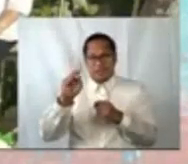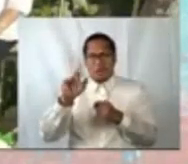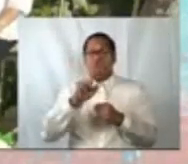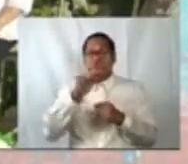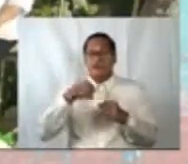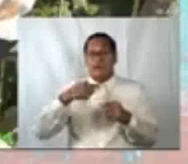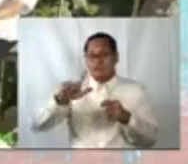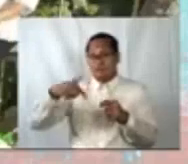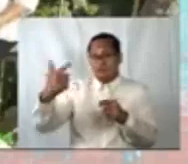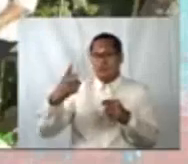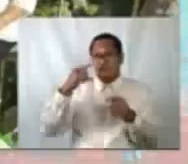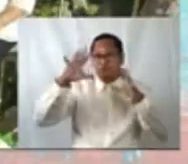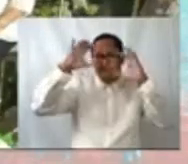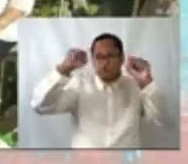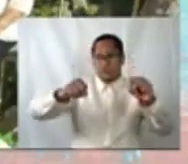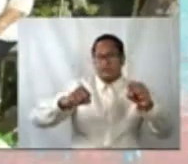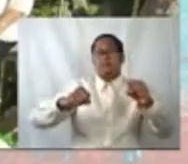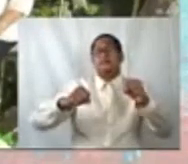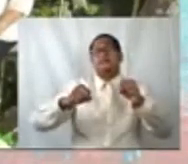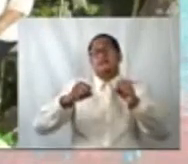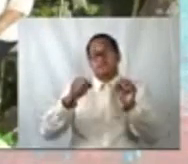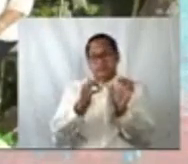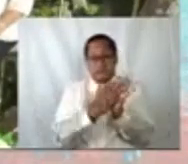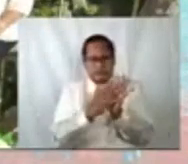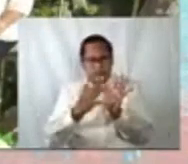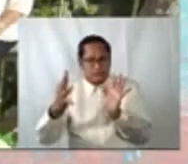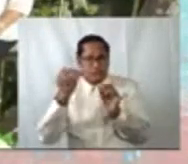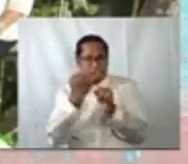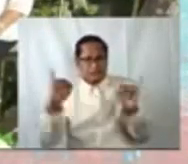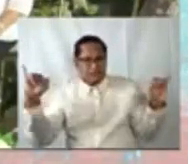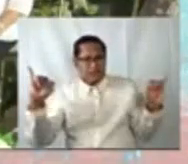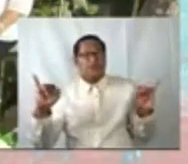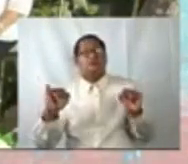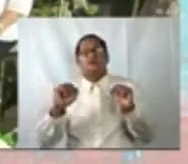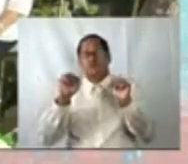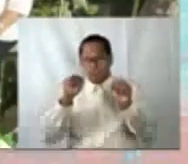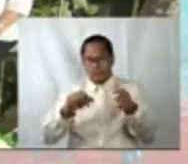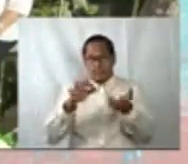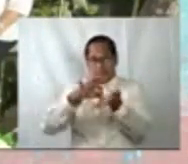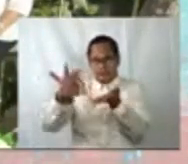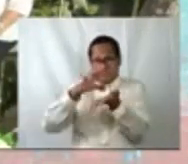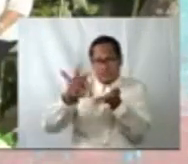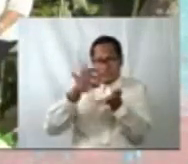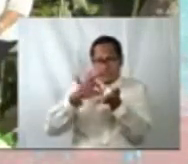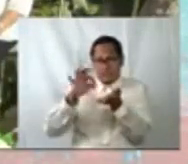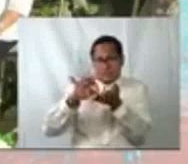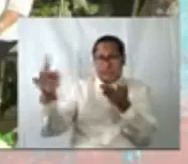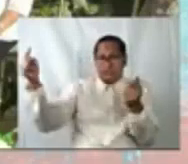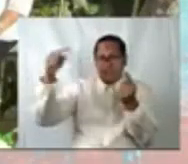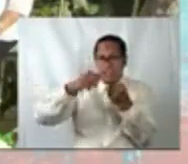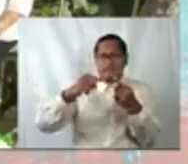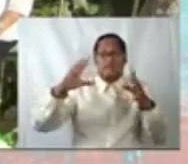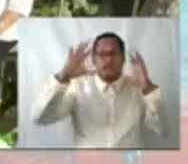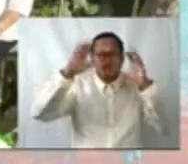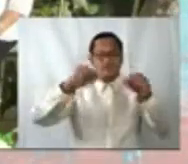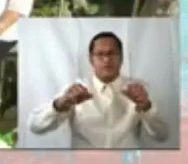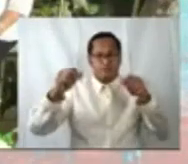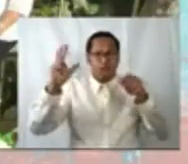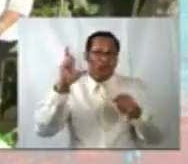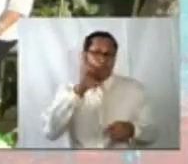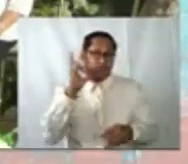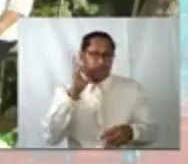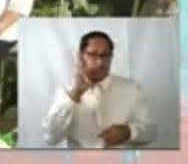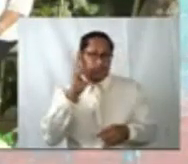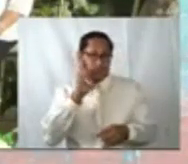the president since the independence. Yun, pwede nang bilangin yun hanggang kay President Duterte. So, yeah,